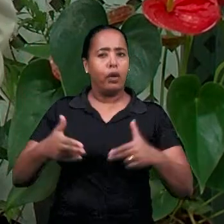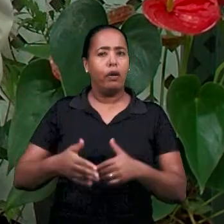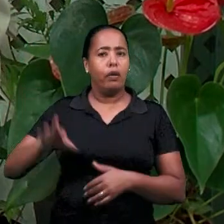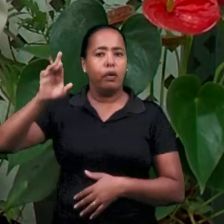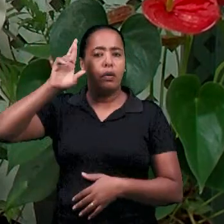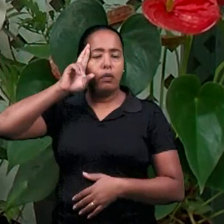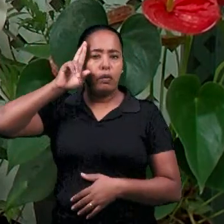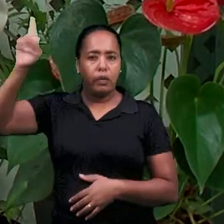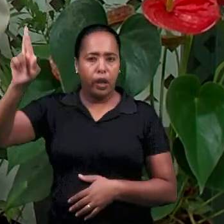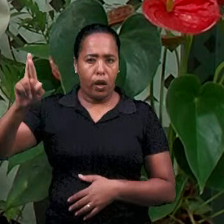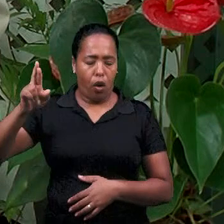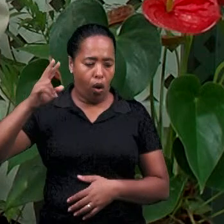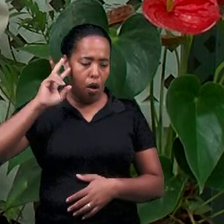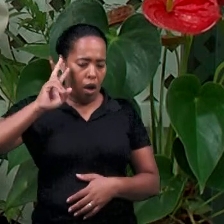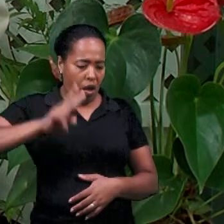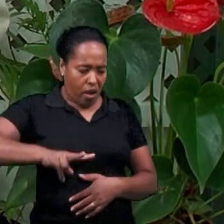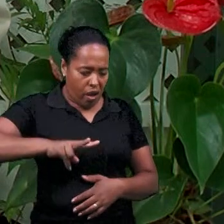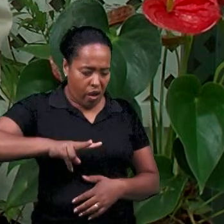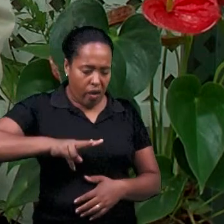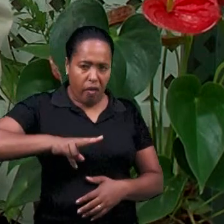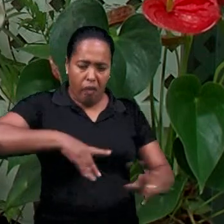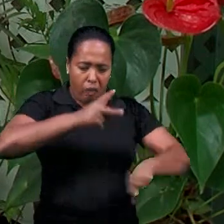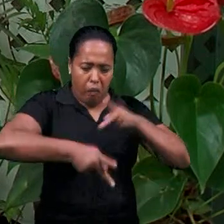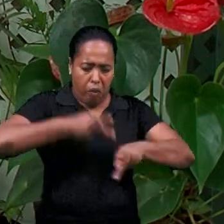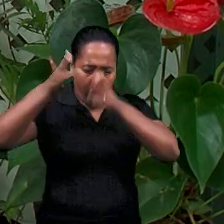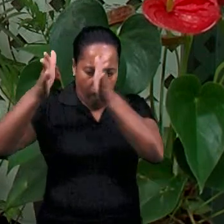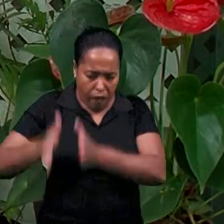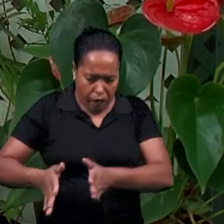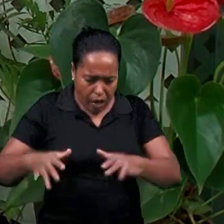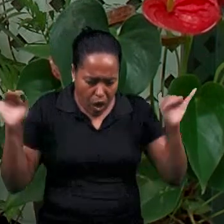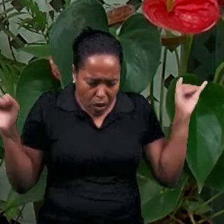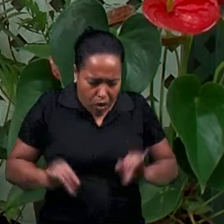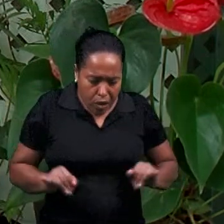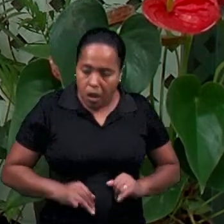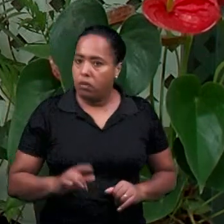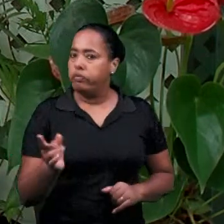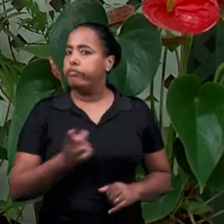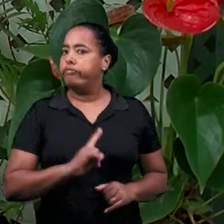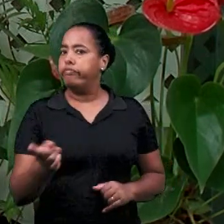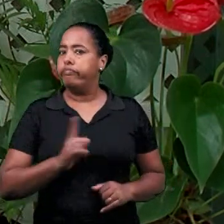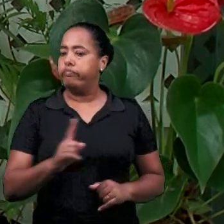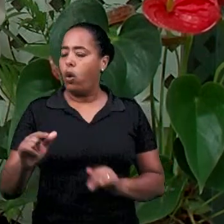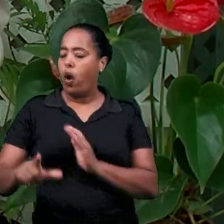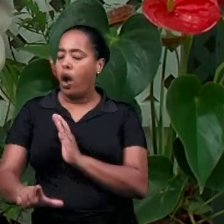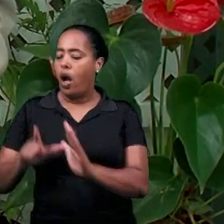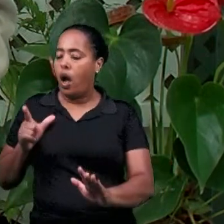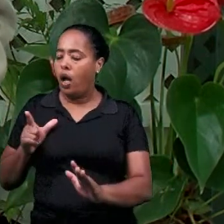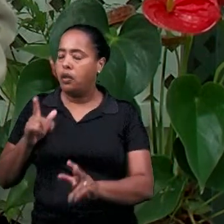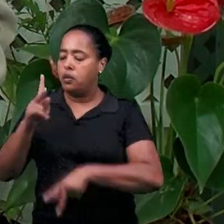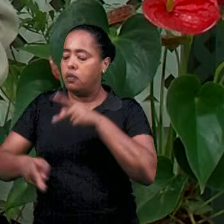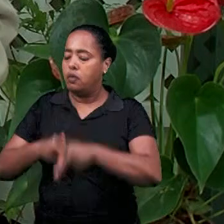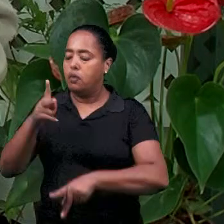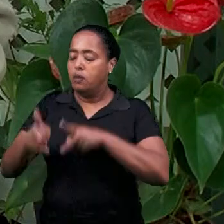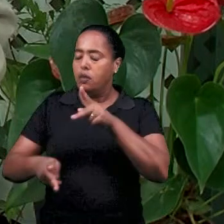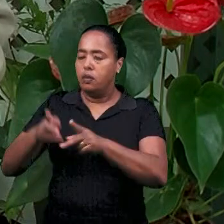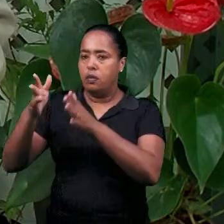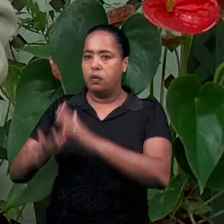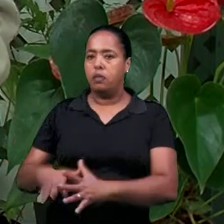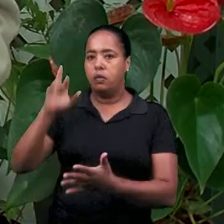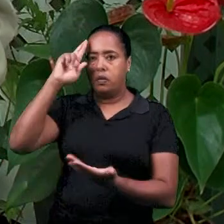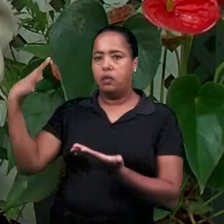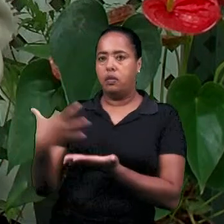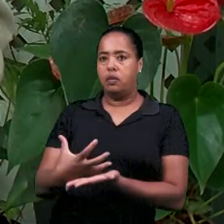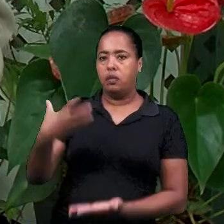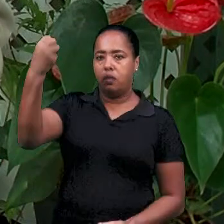vouloir plus la souffrance de l'Église. L'Église, elle a fait déjà son rôle, la période de la grâce. Le